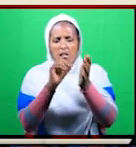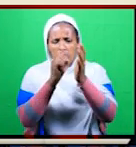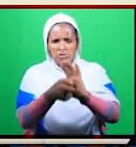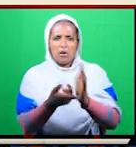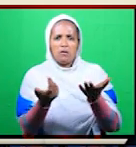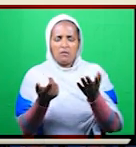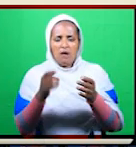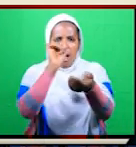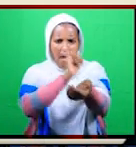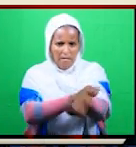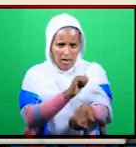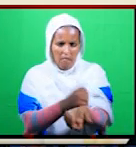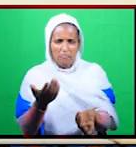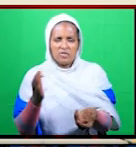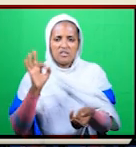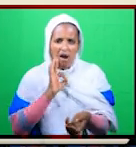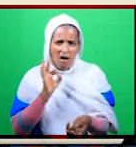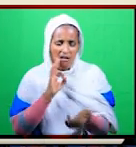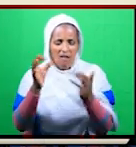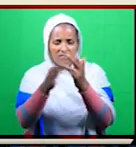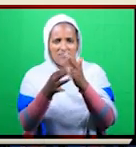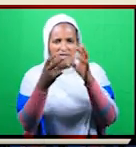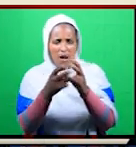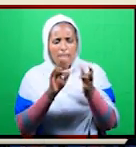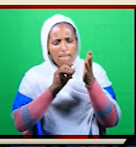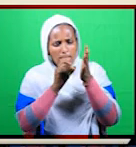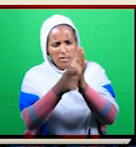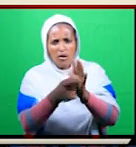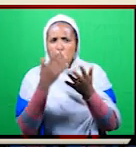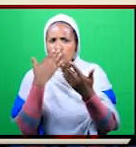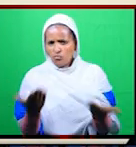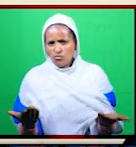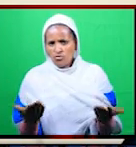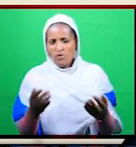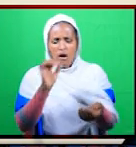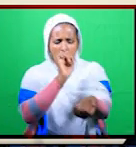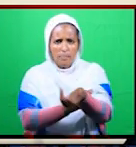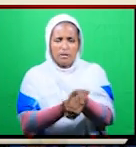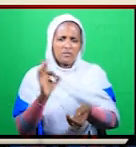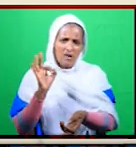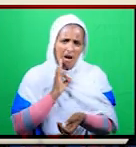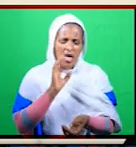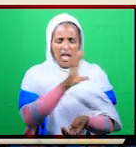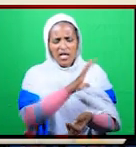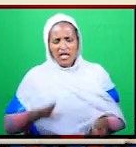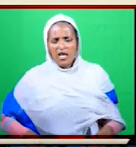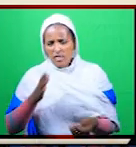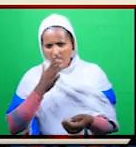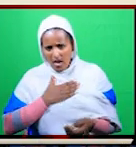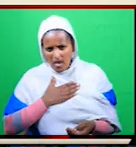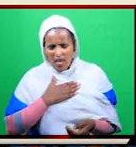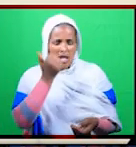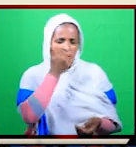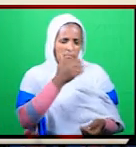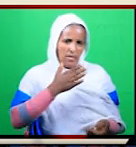አራያ የሚሆን ለምሳሌ የነ አብርሃም የነ ሳራ ትዳር አራያ የሚሆን ነው። አብርሃምና ሳራ ጌታዬ